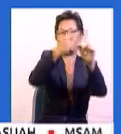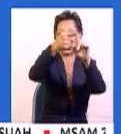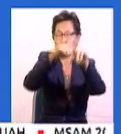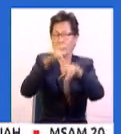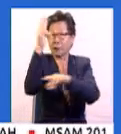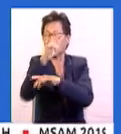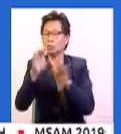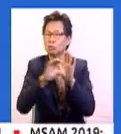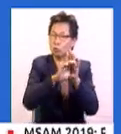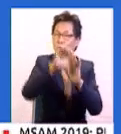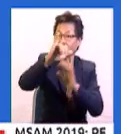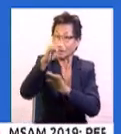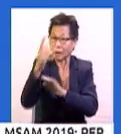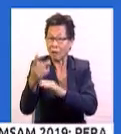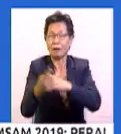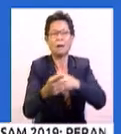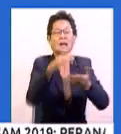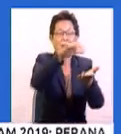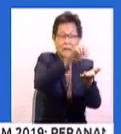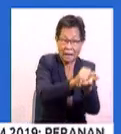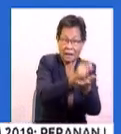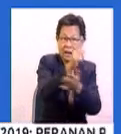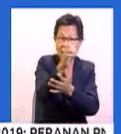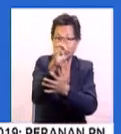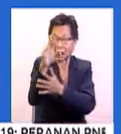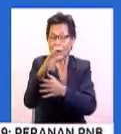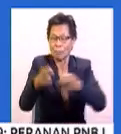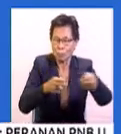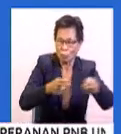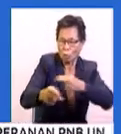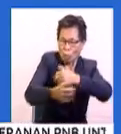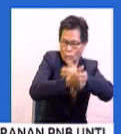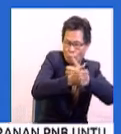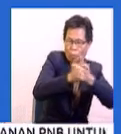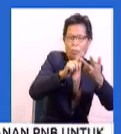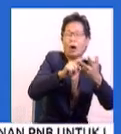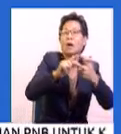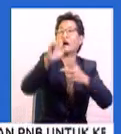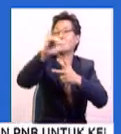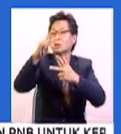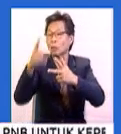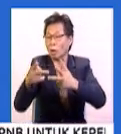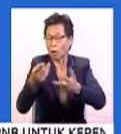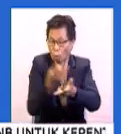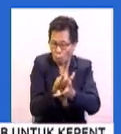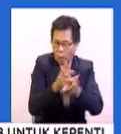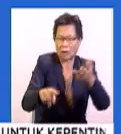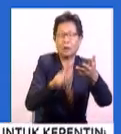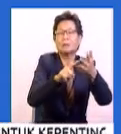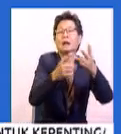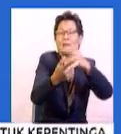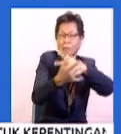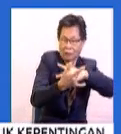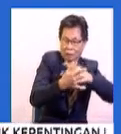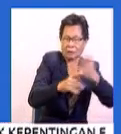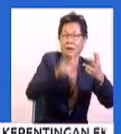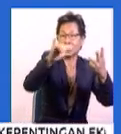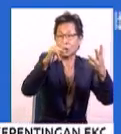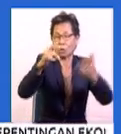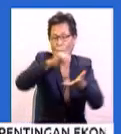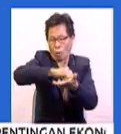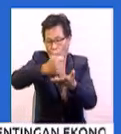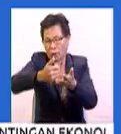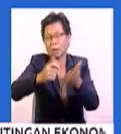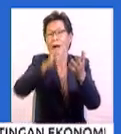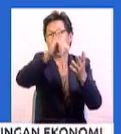kerajaan, seperti jawatankuasa tender, jawatankuasa pengurusan risiko, jawatankuasa keuangan dan teknikal, jawatankuasa audit